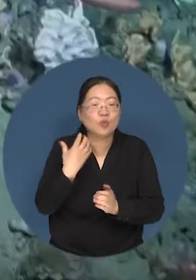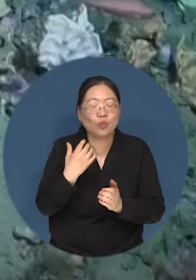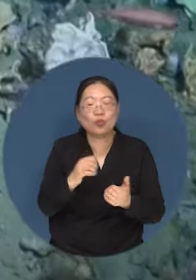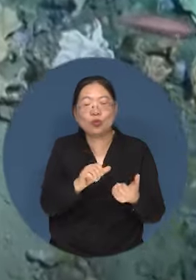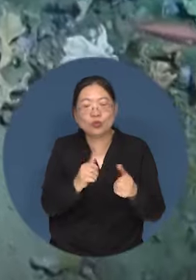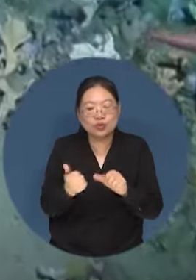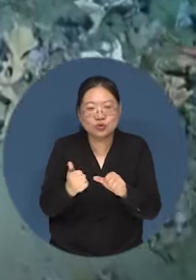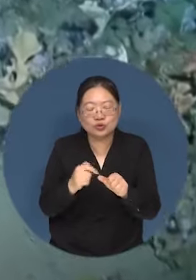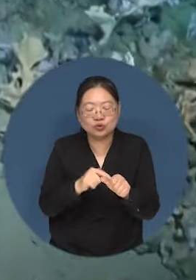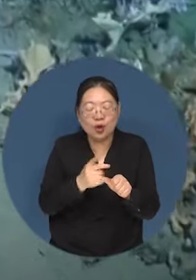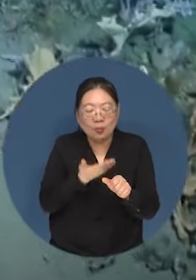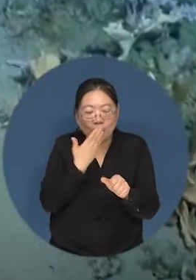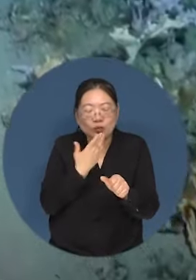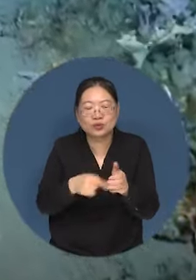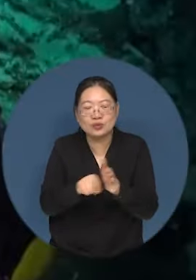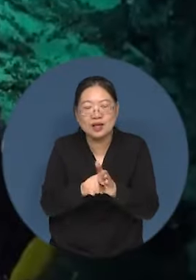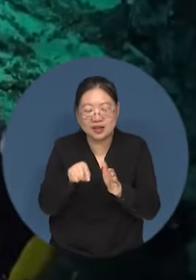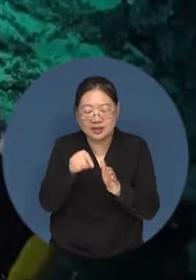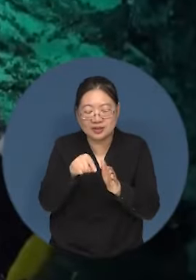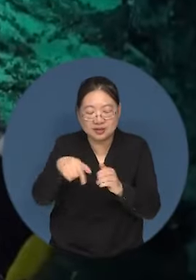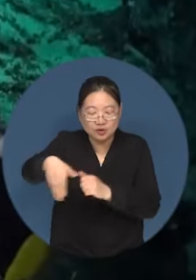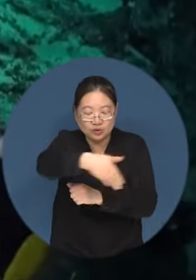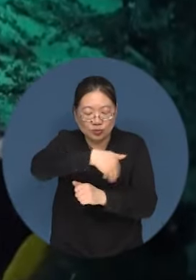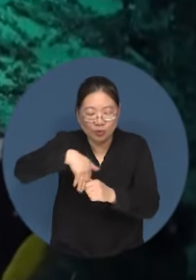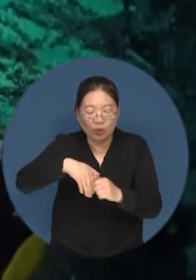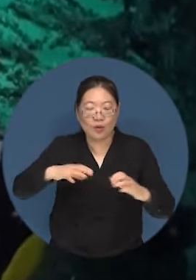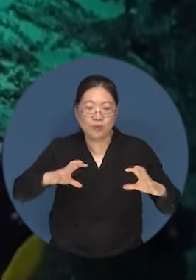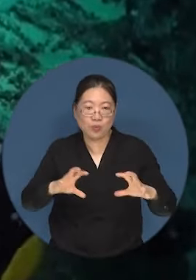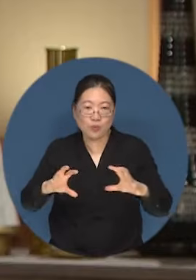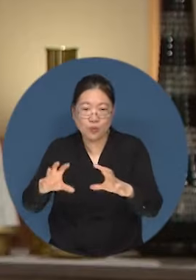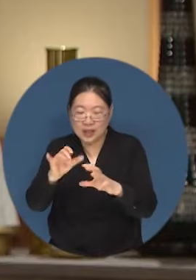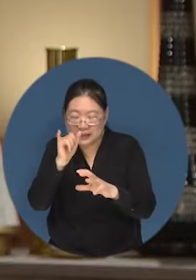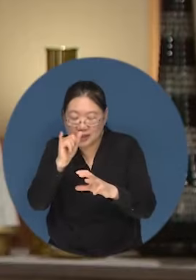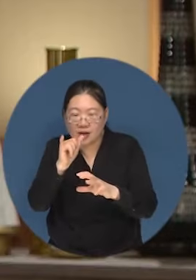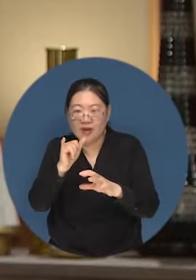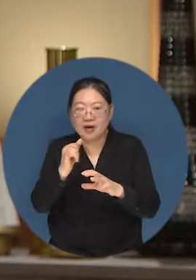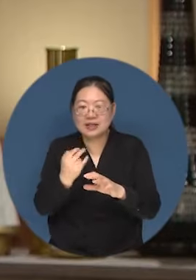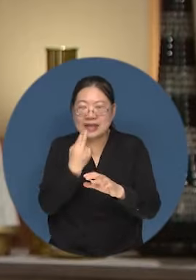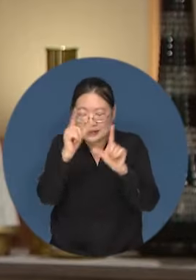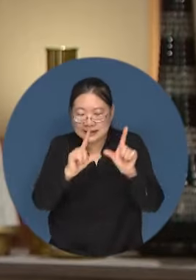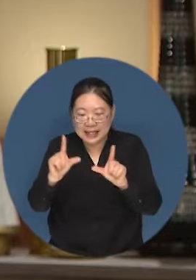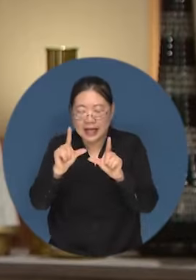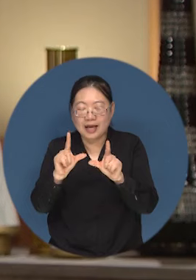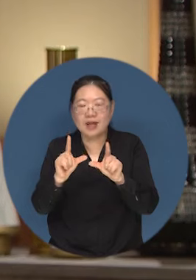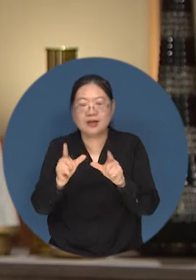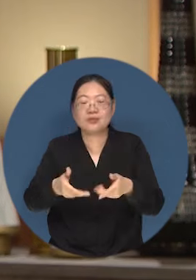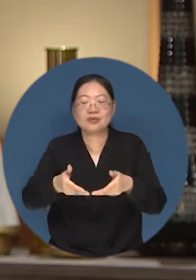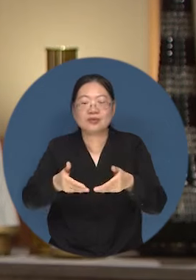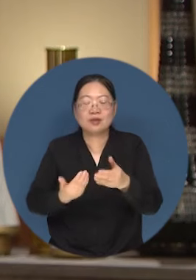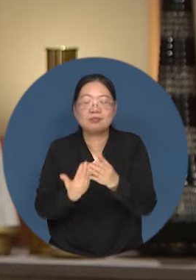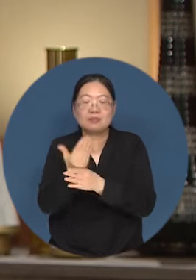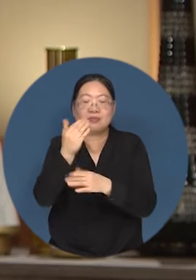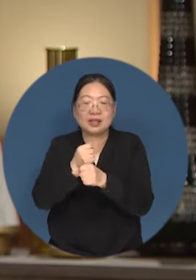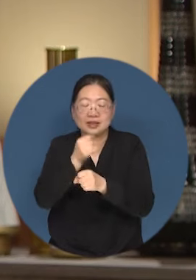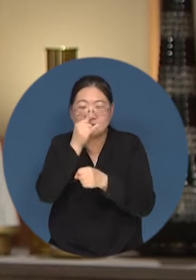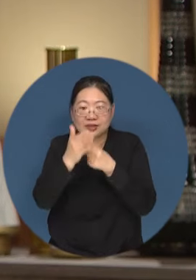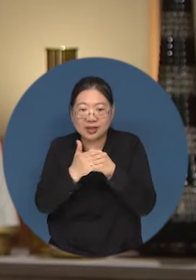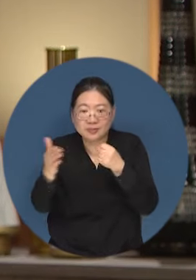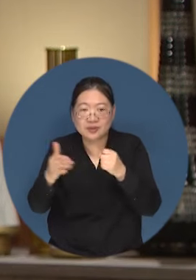예. 되고 이제 그러면서 하나의 생태계가 만들어지는데 생태계의 다양성 그리고 생명 다양성